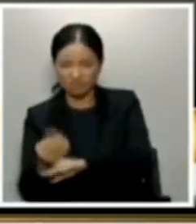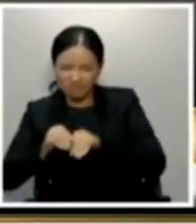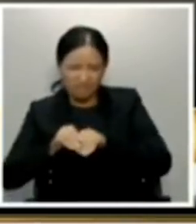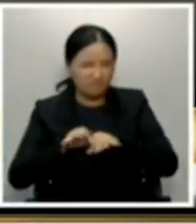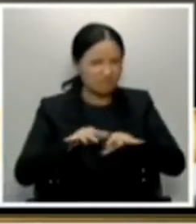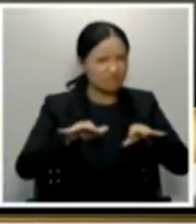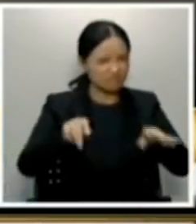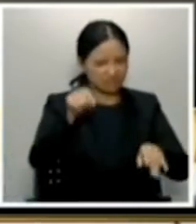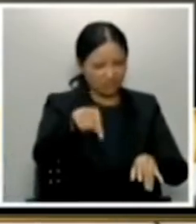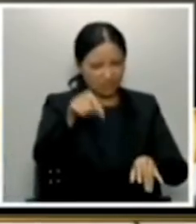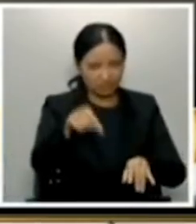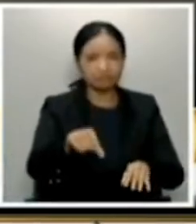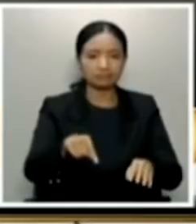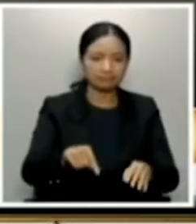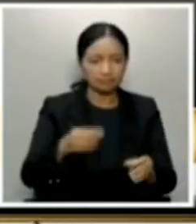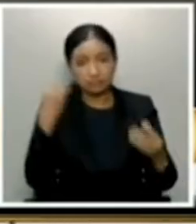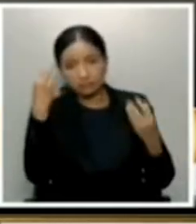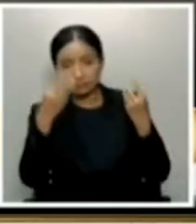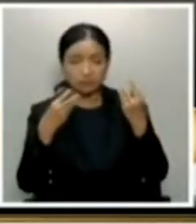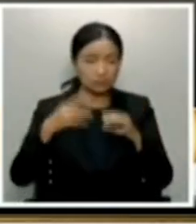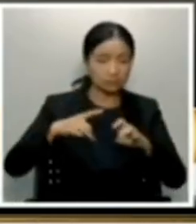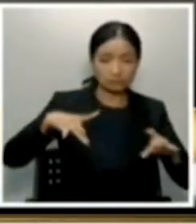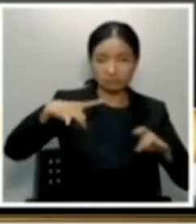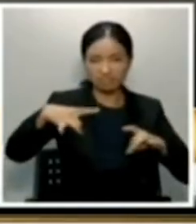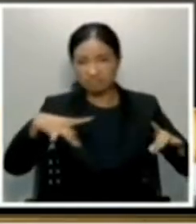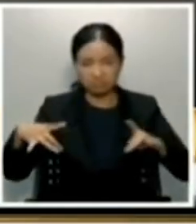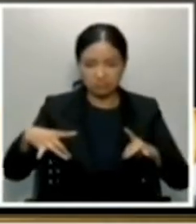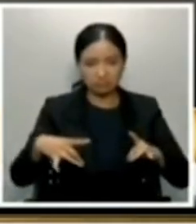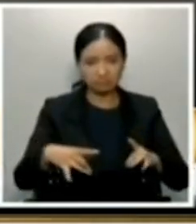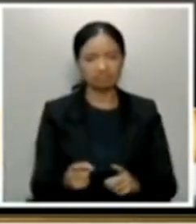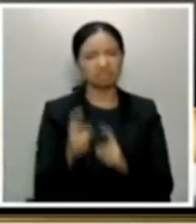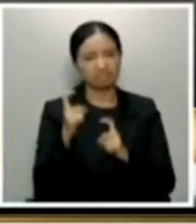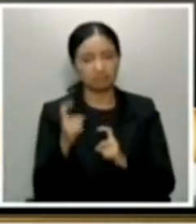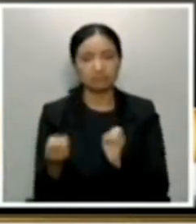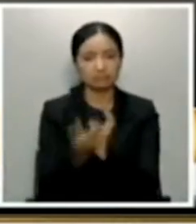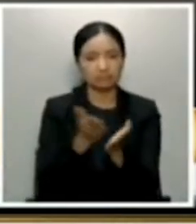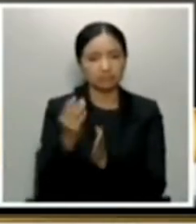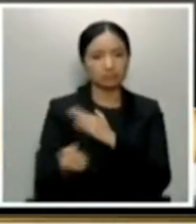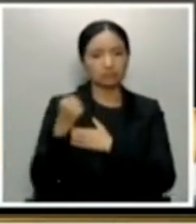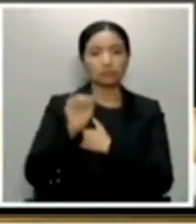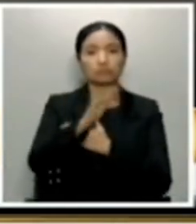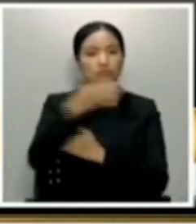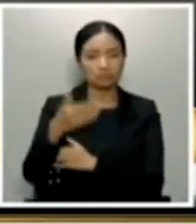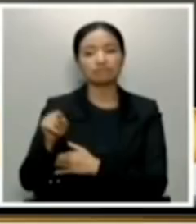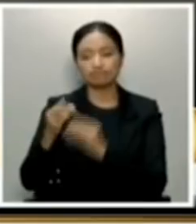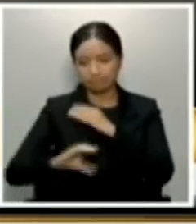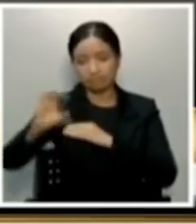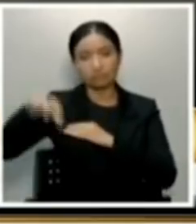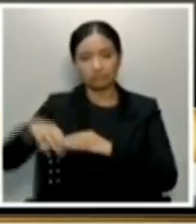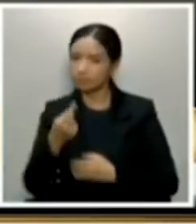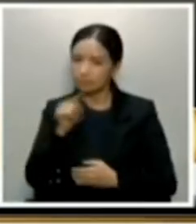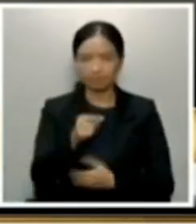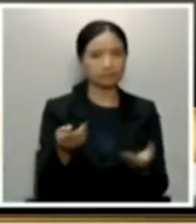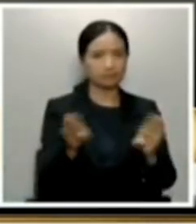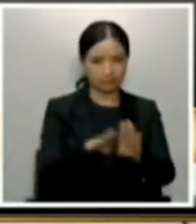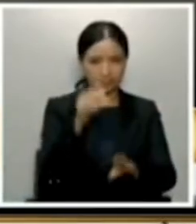าที่ก่อให้เกิดความสับสนขัดแย้งหรือเป็นภัยต่อความมั่นคงของชาติได้นี่เบาก